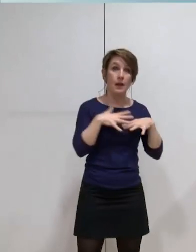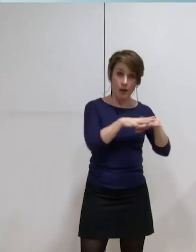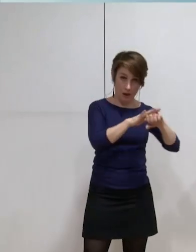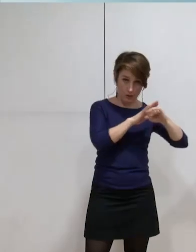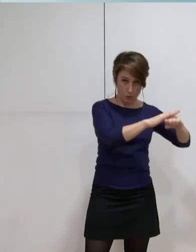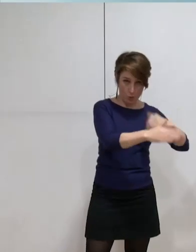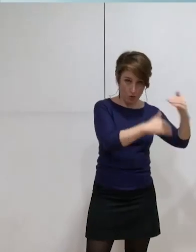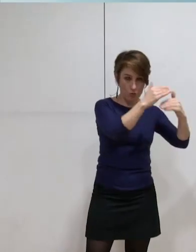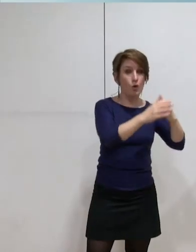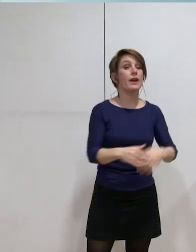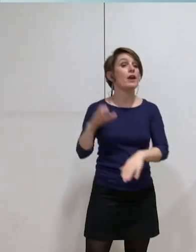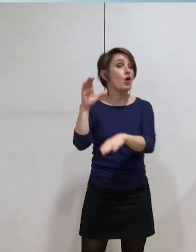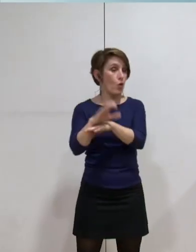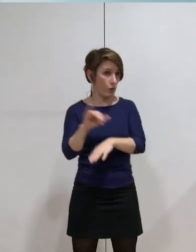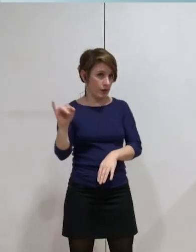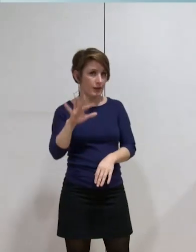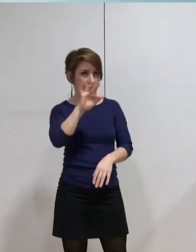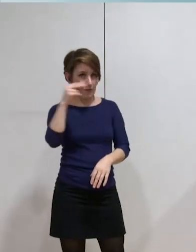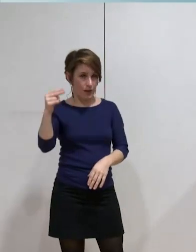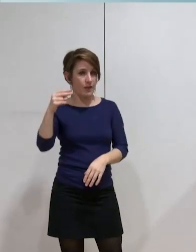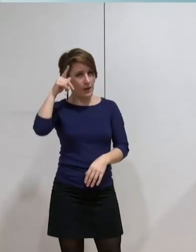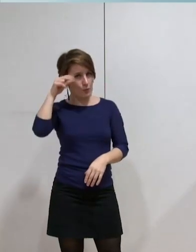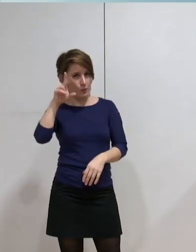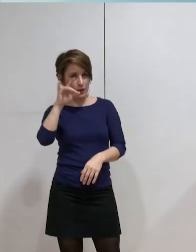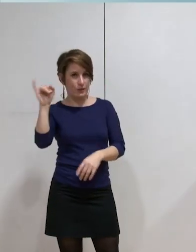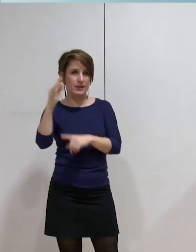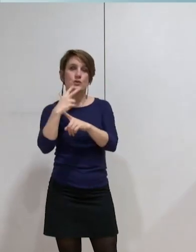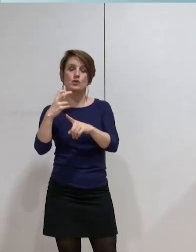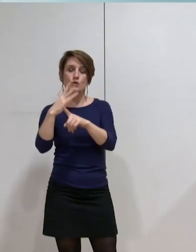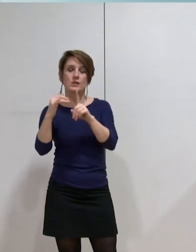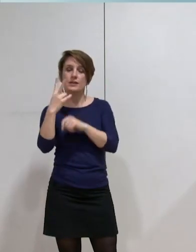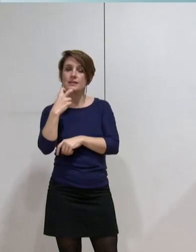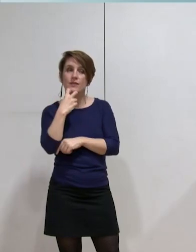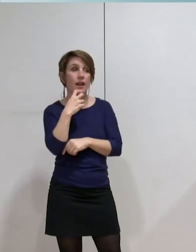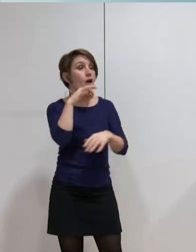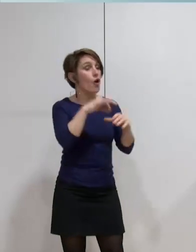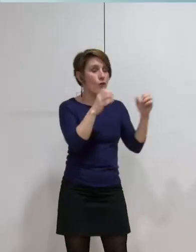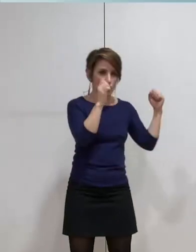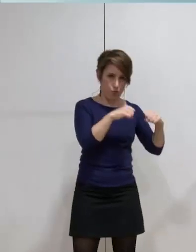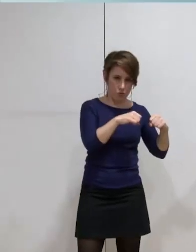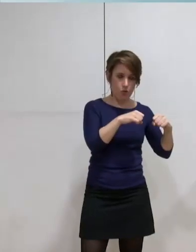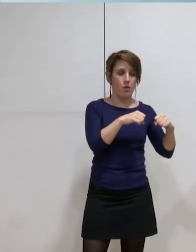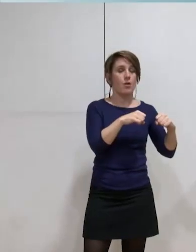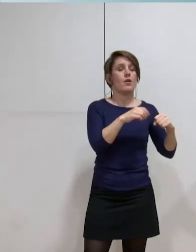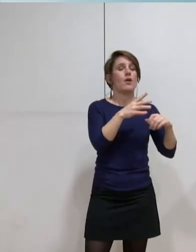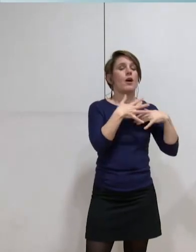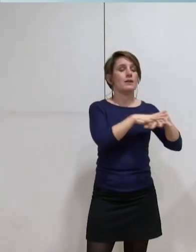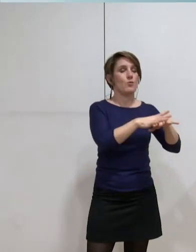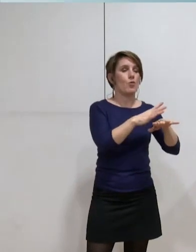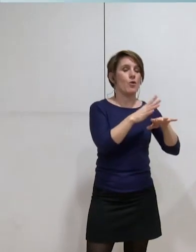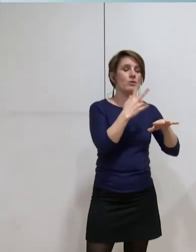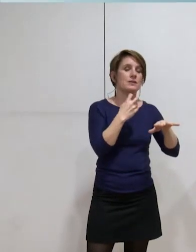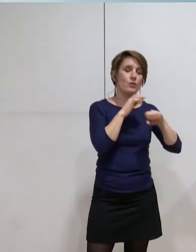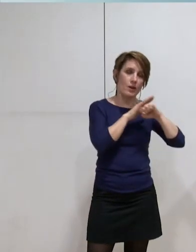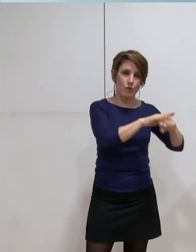le rassemblement de gauche et de progrès qui vote contre le Front national les républicains udi société civile qui vote pour le rassemblement citoyen de la gauche et les